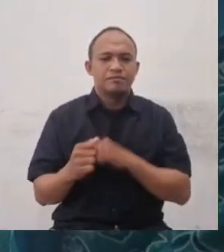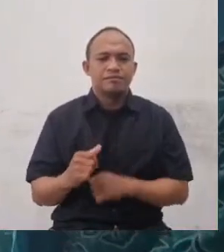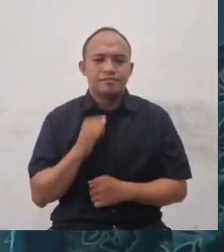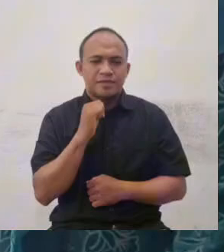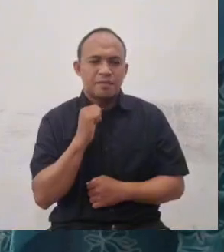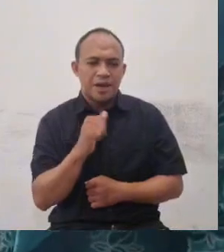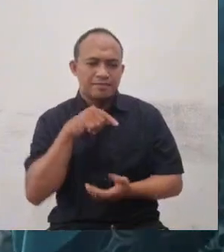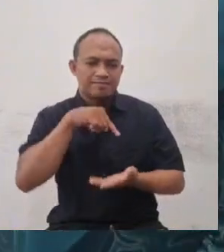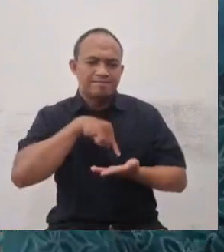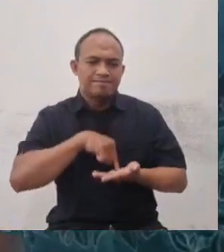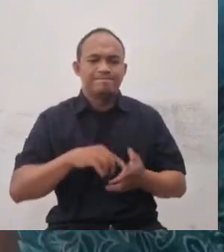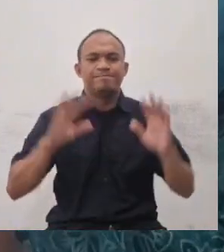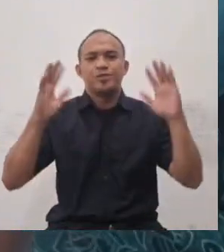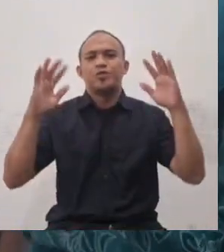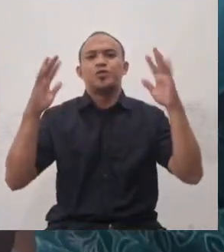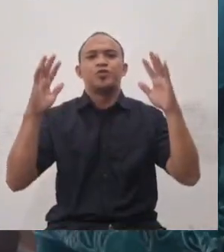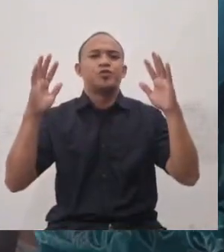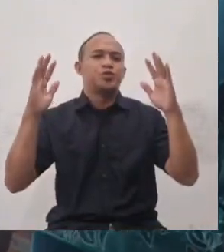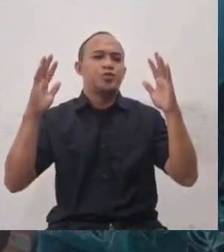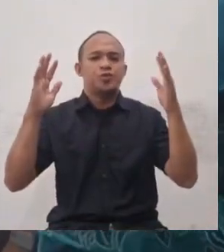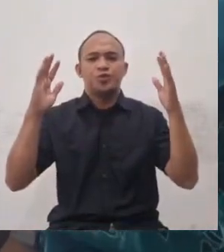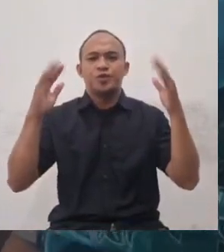berikan tepuk tangan.